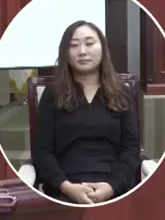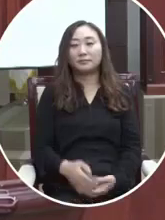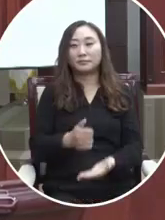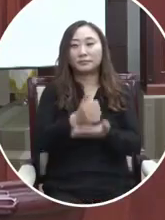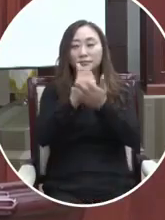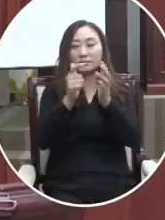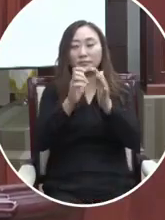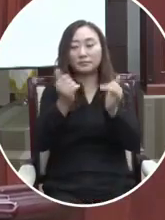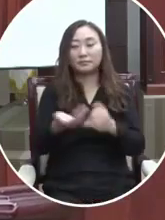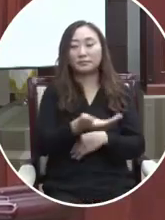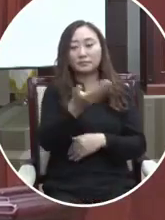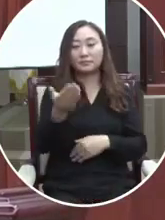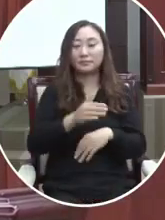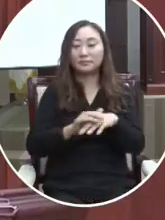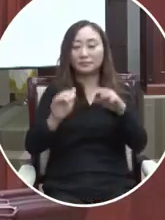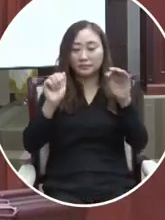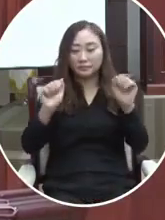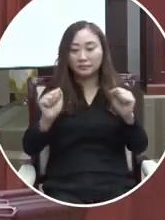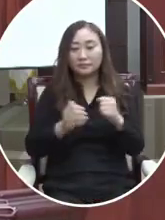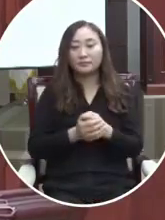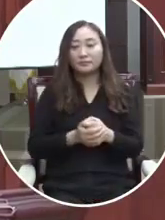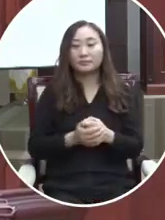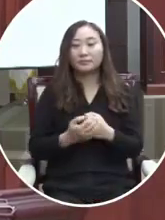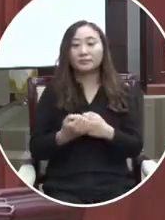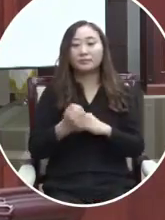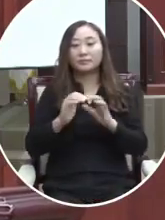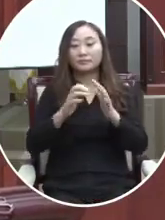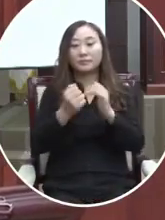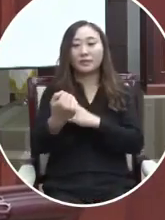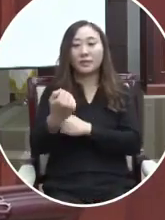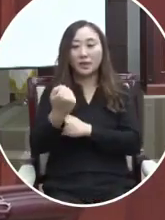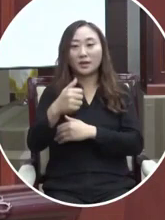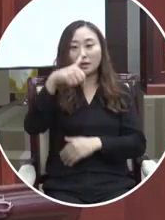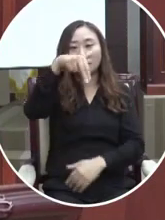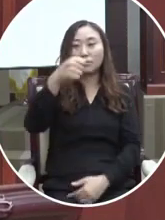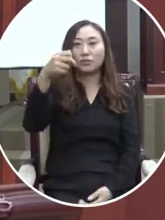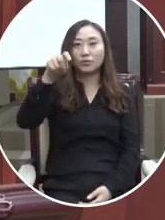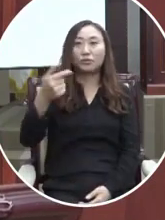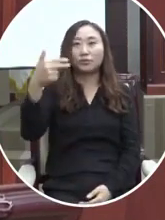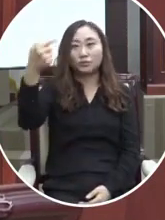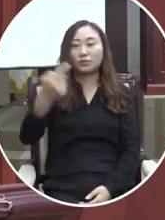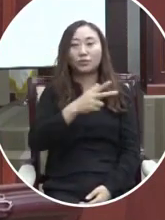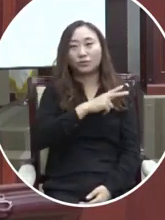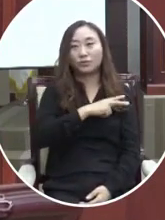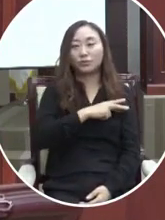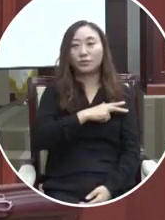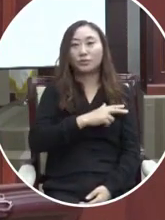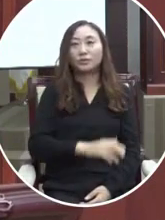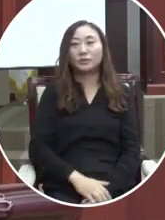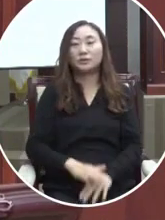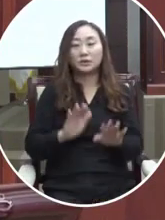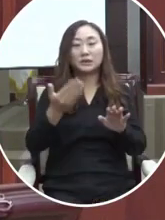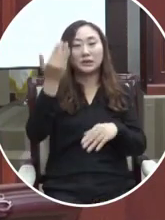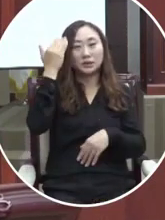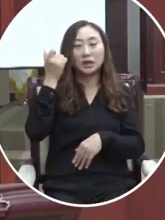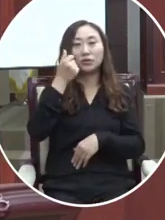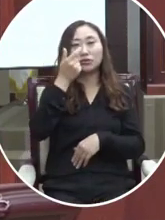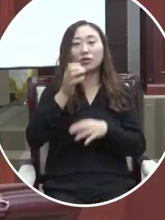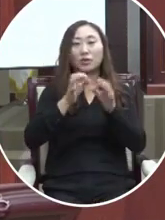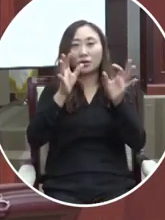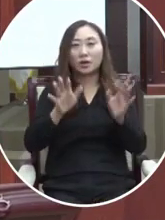존경하는 농구민 여러분 안녕하십니까. 국민의힘 조인도 의원입니다. 본 의원은 지난 6개월